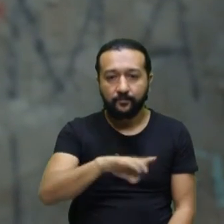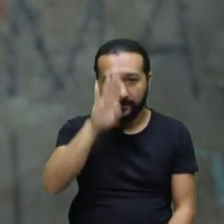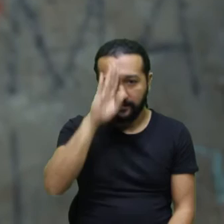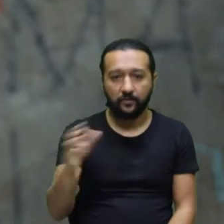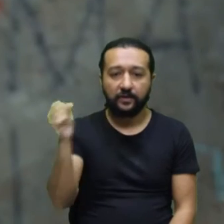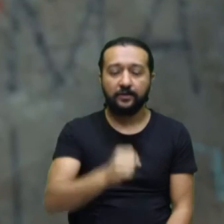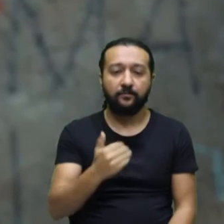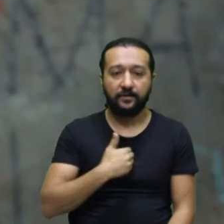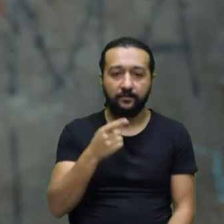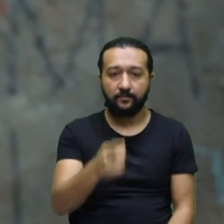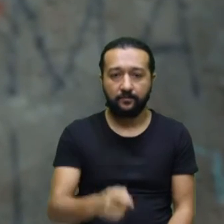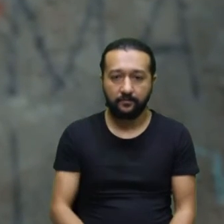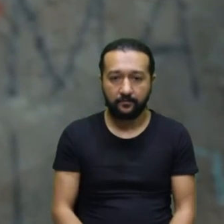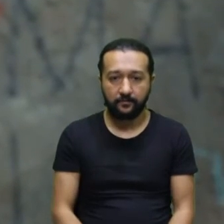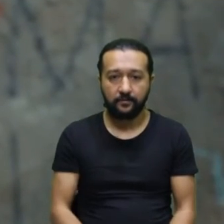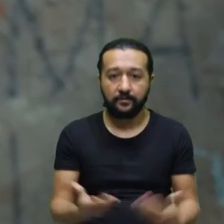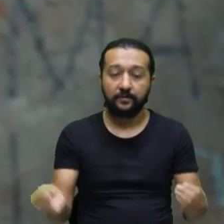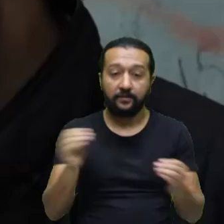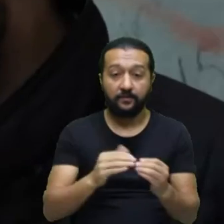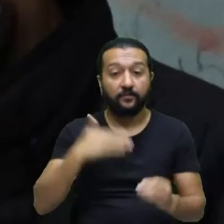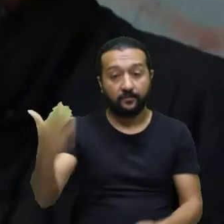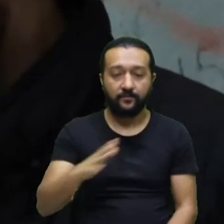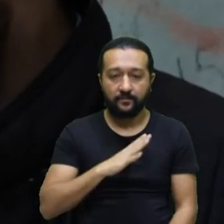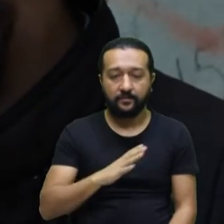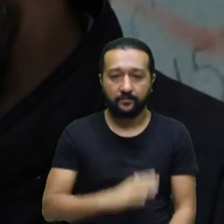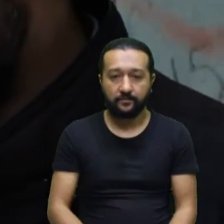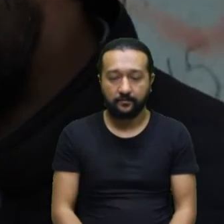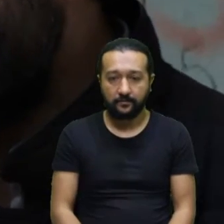Bunları İstanbul'a ben getirdim. Daha gerisi de var.